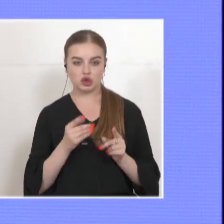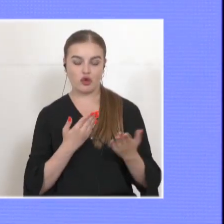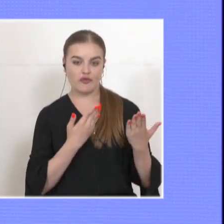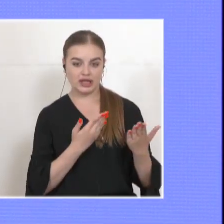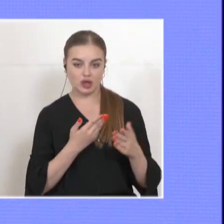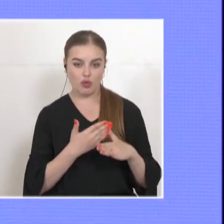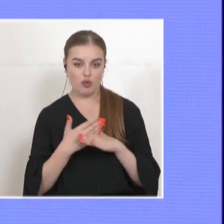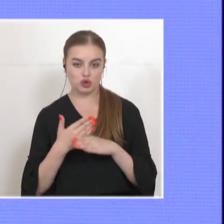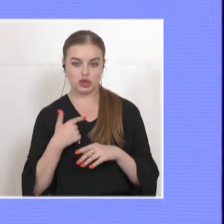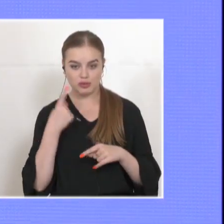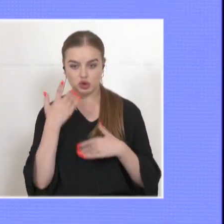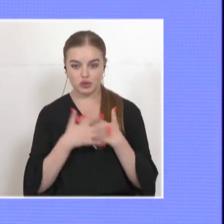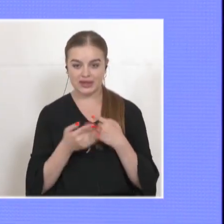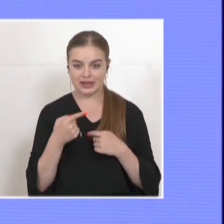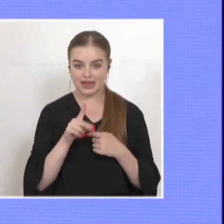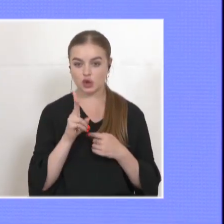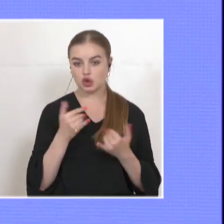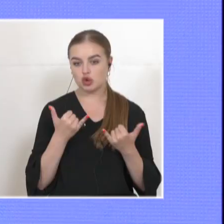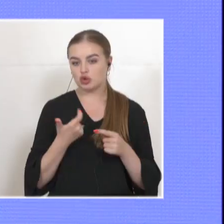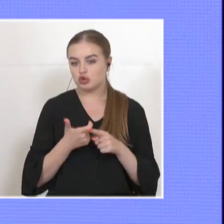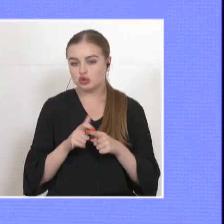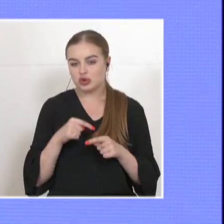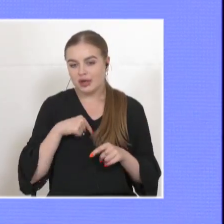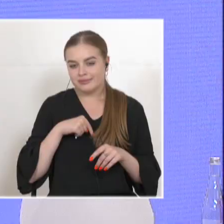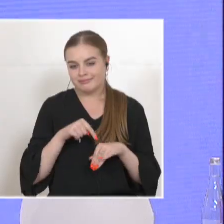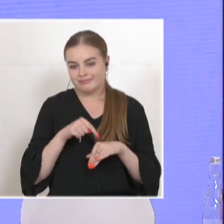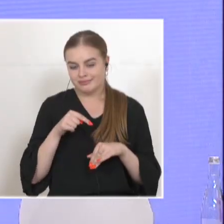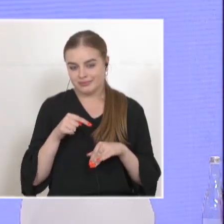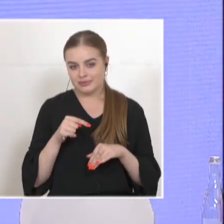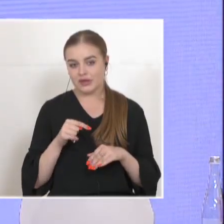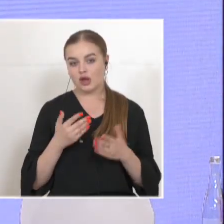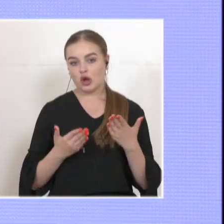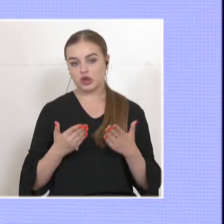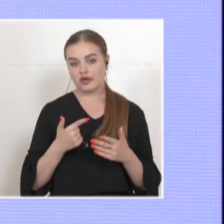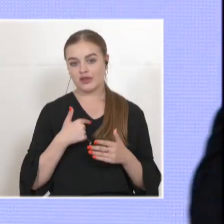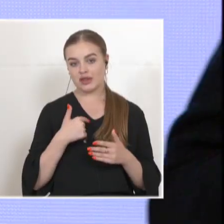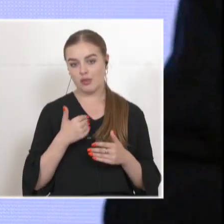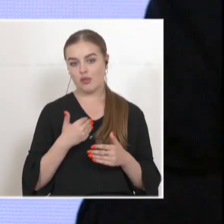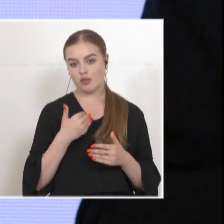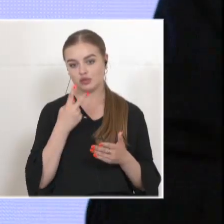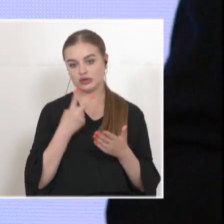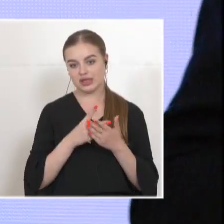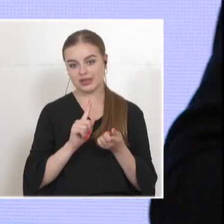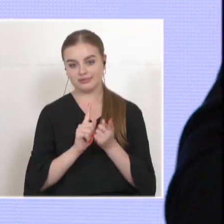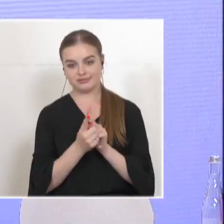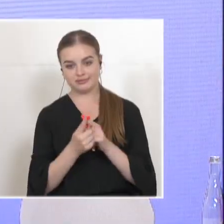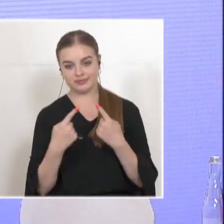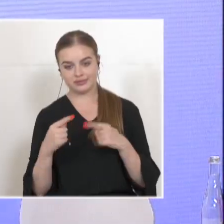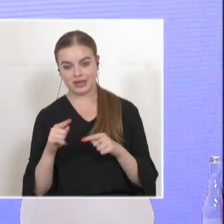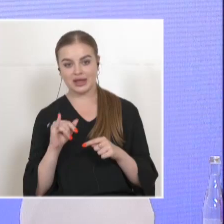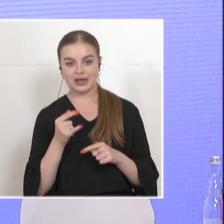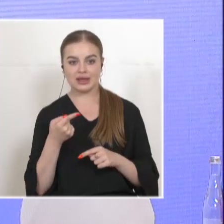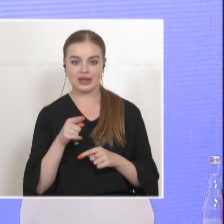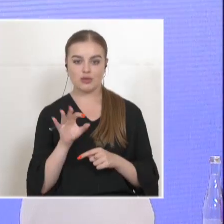зрозуміти тих, хто сьогодні дуже вразливий, хоча вони намагаються нам довести зворотнє. І власне ті, про кого ми